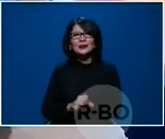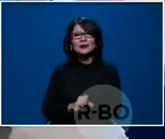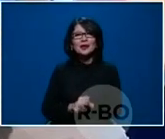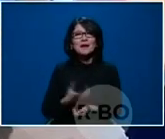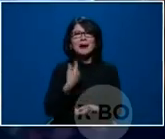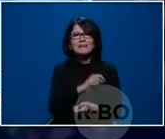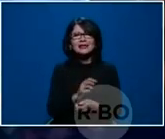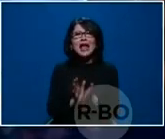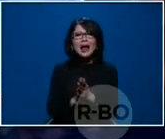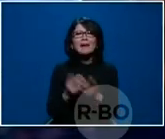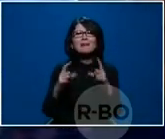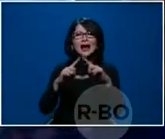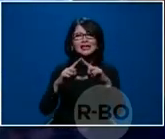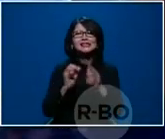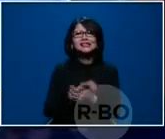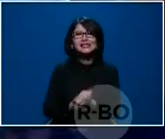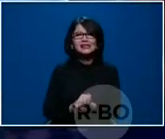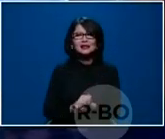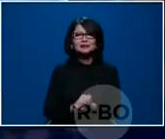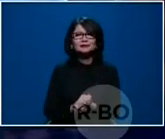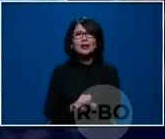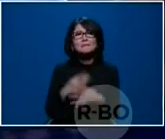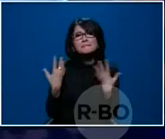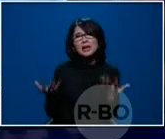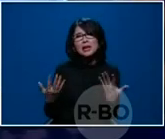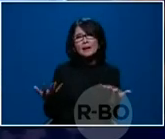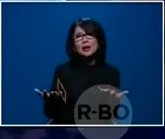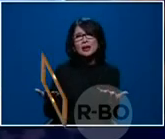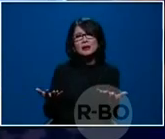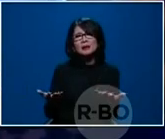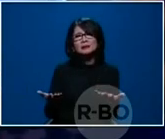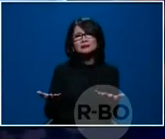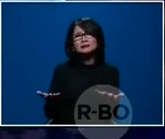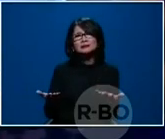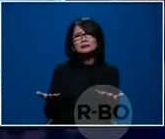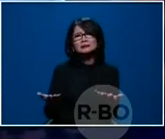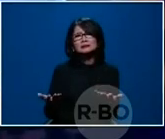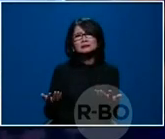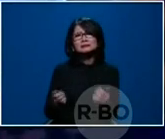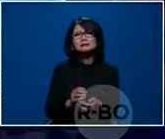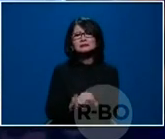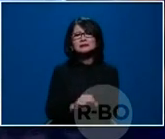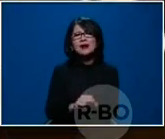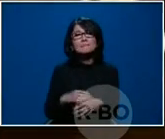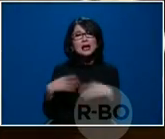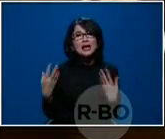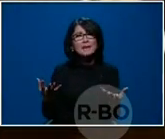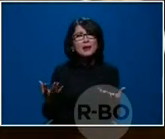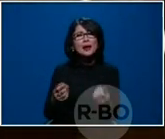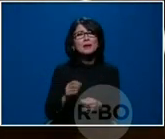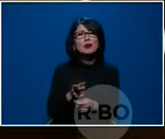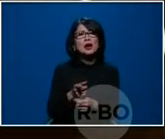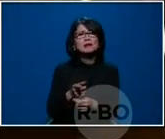Anis Saya ingin bertanya Bagaimana menurut bapak bahwa Jakarta